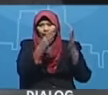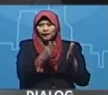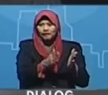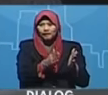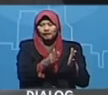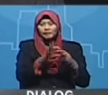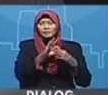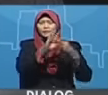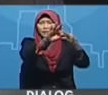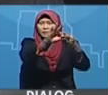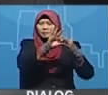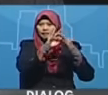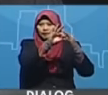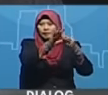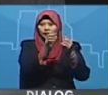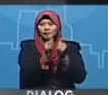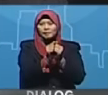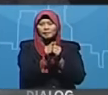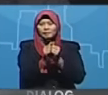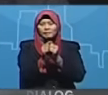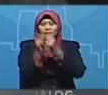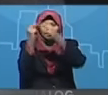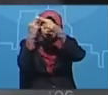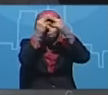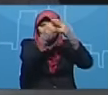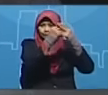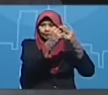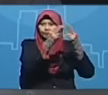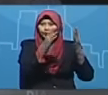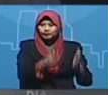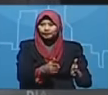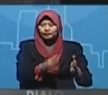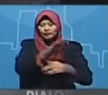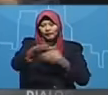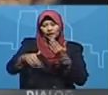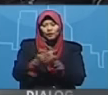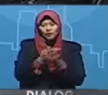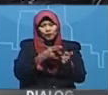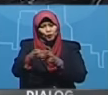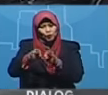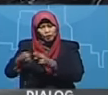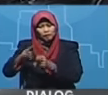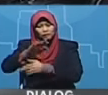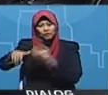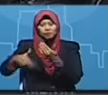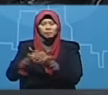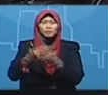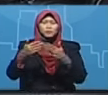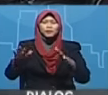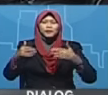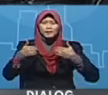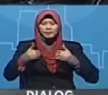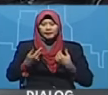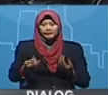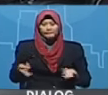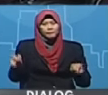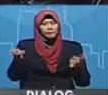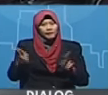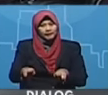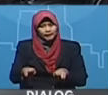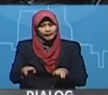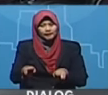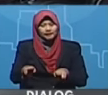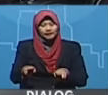ni kerjasama dengan muasasah. Dengan muasasah di sana supaya semua urusan on the ground apa tu telah ada dan ada perjanjian yang